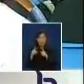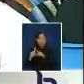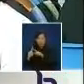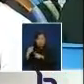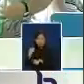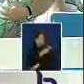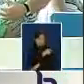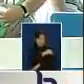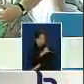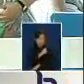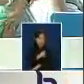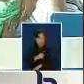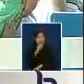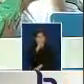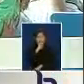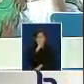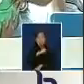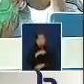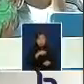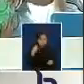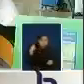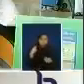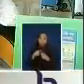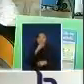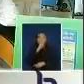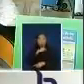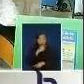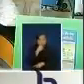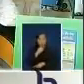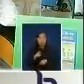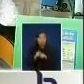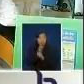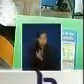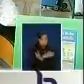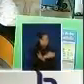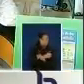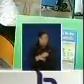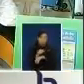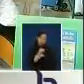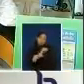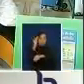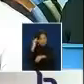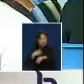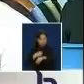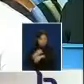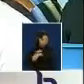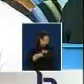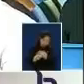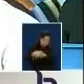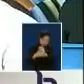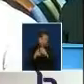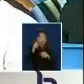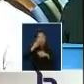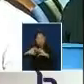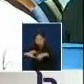ให้กินไอศกรีมคุณแม่ก็เลือกกินไอศกรีมตอนที่เขาไข้ลงหรือว่าตอนที่เราเช็ดตัวเย็นแล้วนะคะจะได้ไม่ขัดกันมากแล้วก็ให้กินน้ำเยอะๆ